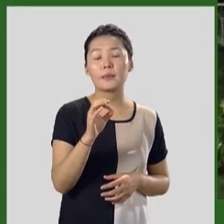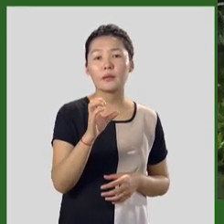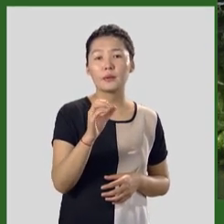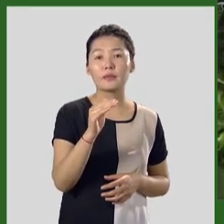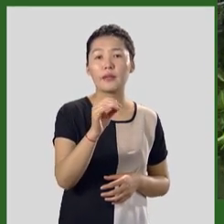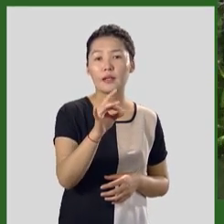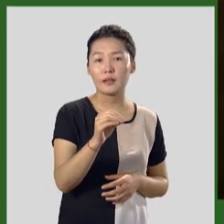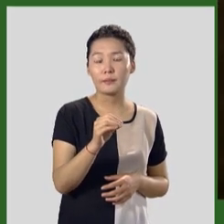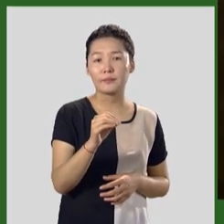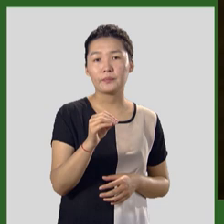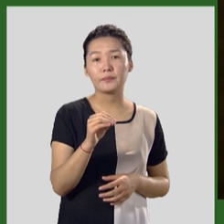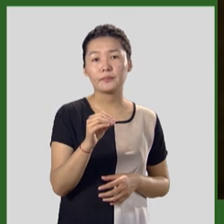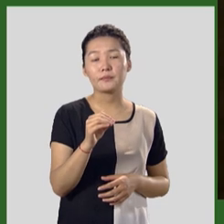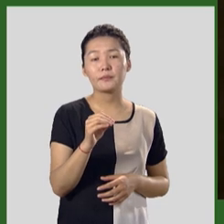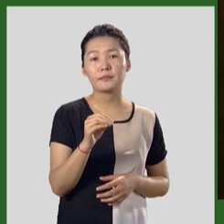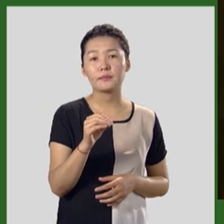биосфере